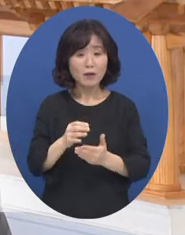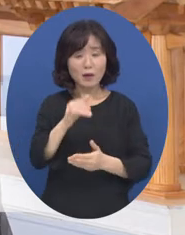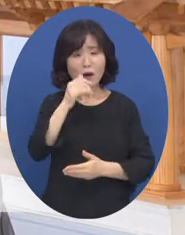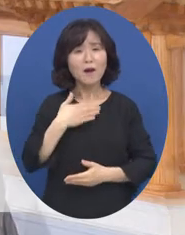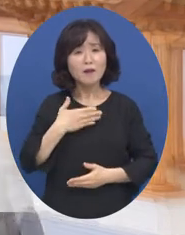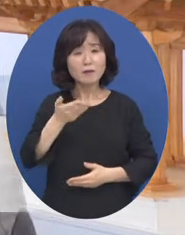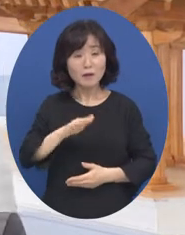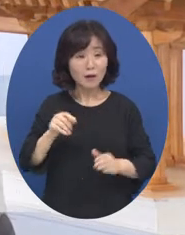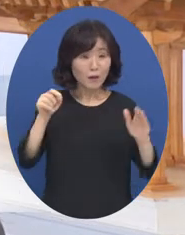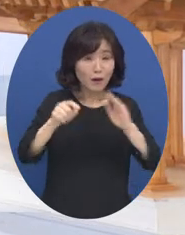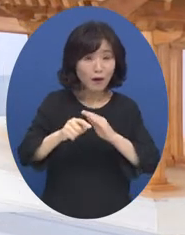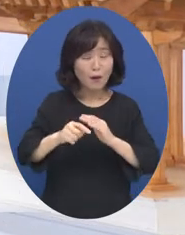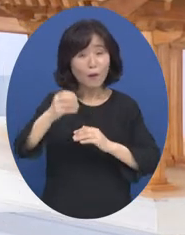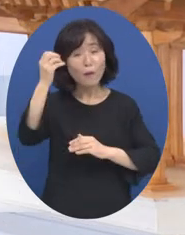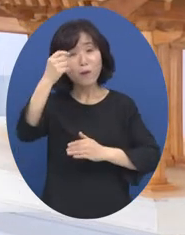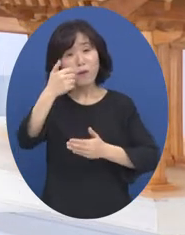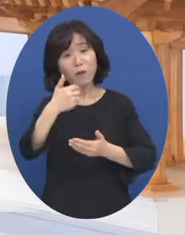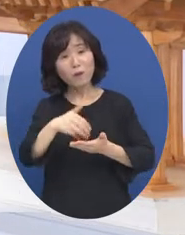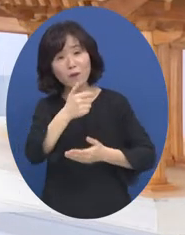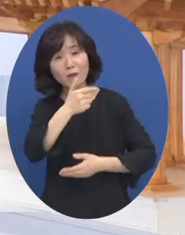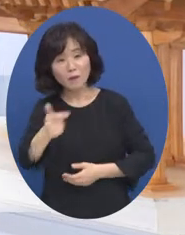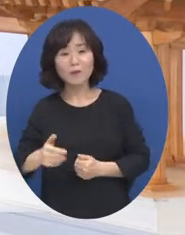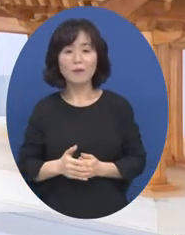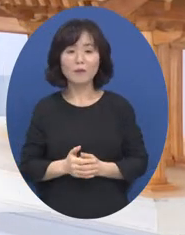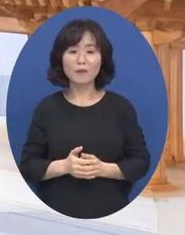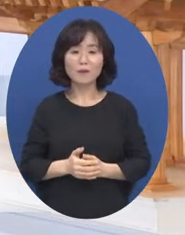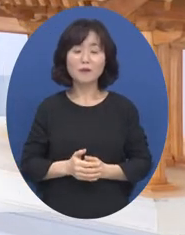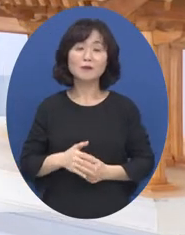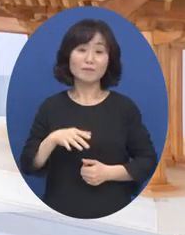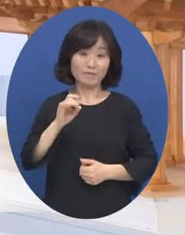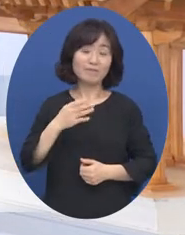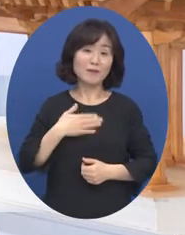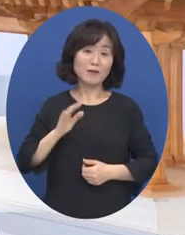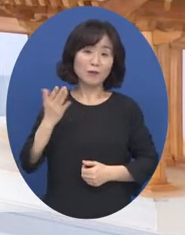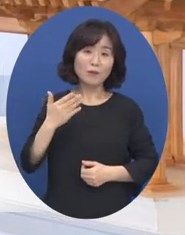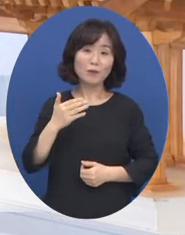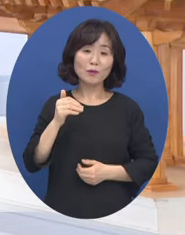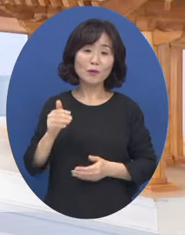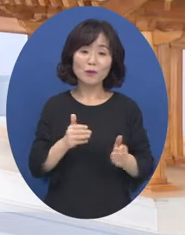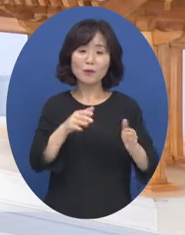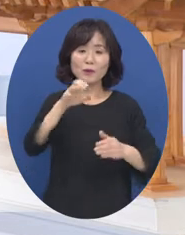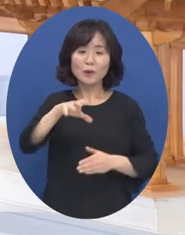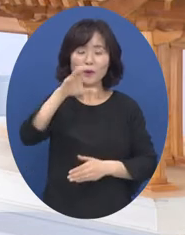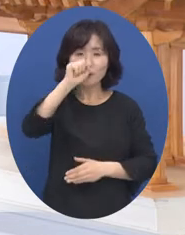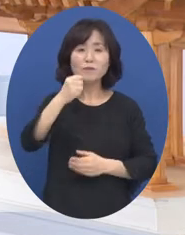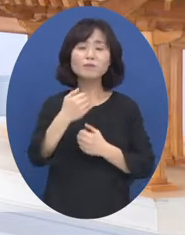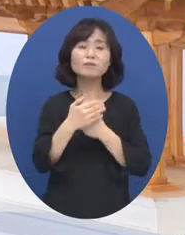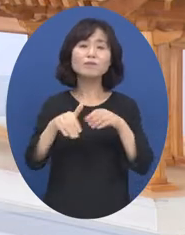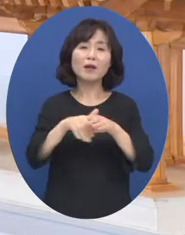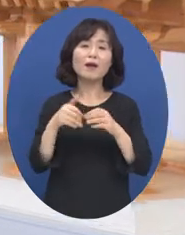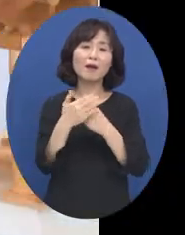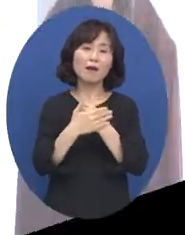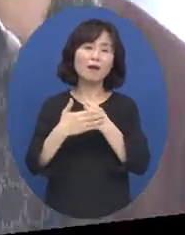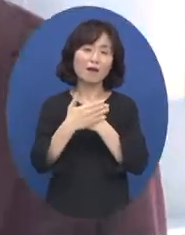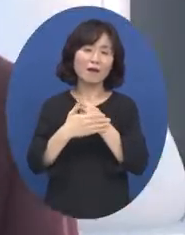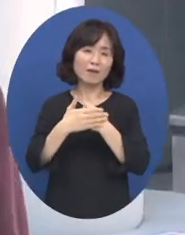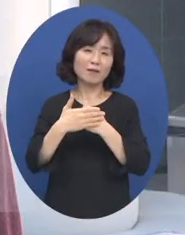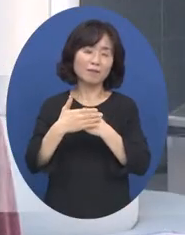있는지 처음 알았고요. 굉장히 좋은 기회 같고요. 경기도에서 아무튼 저희들은 좋은 문화 혜택을 보고 있는 것